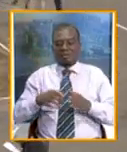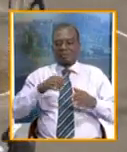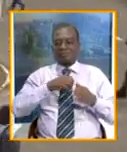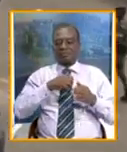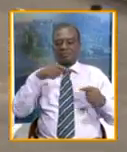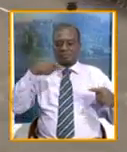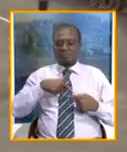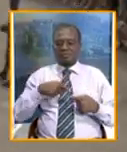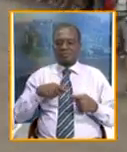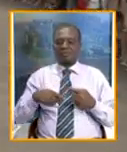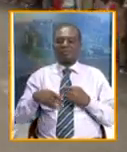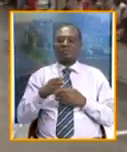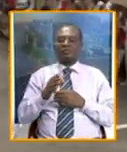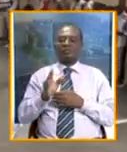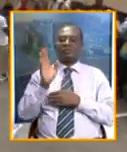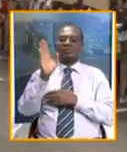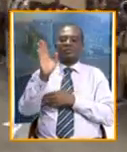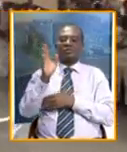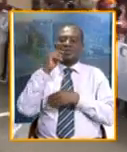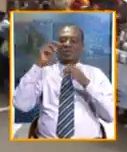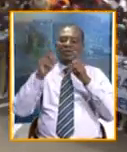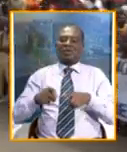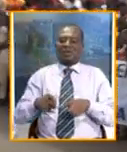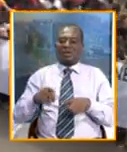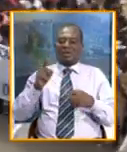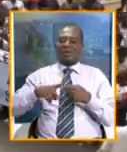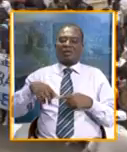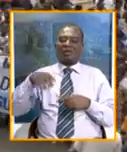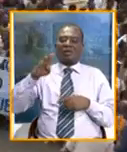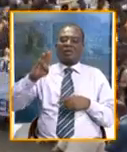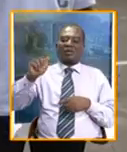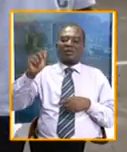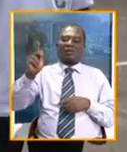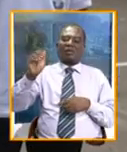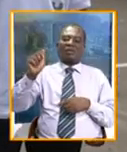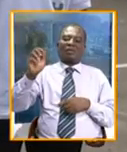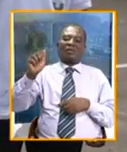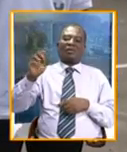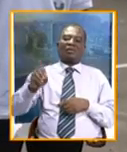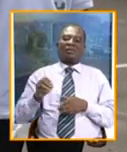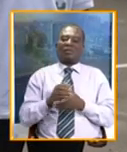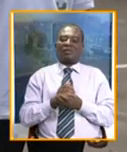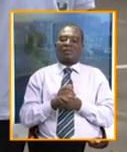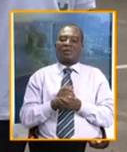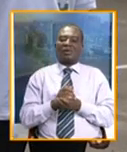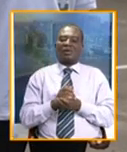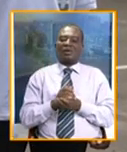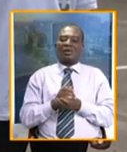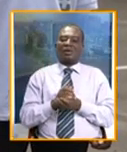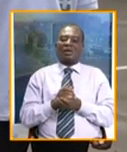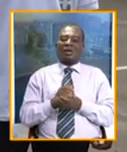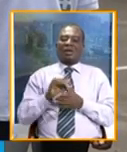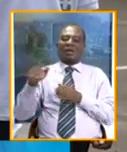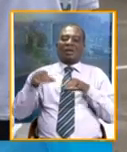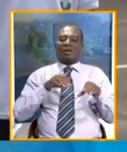compassion. Dieu a décidé, dans la vie d'Ahmed, 56 ans, 2 jours. Il